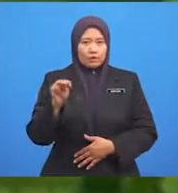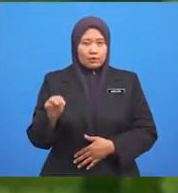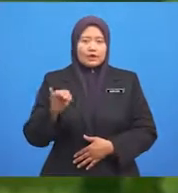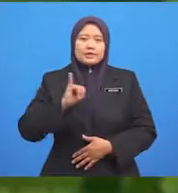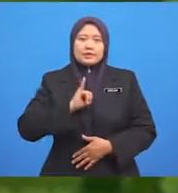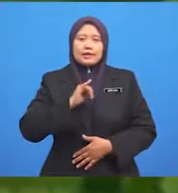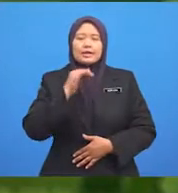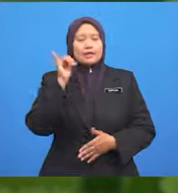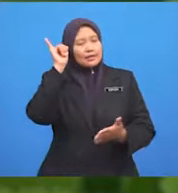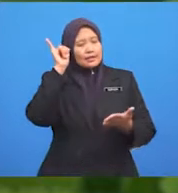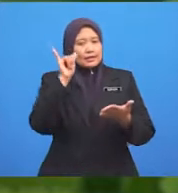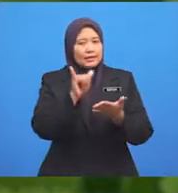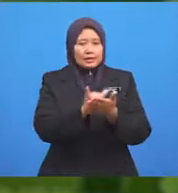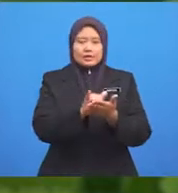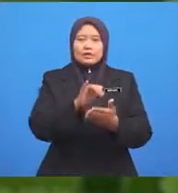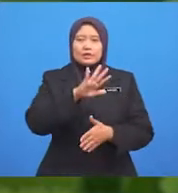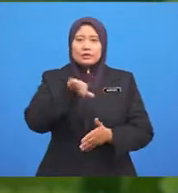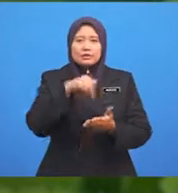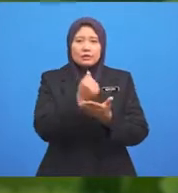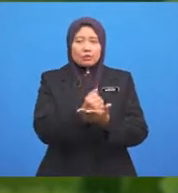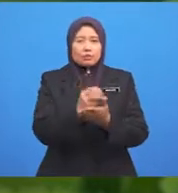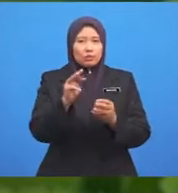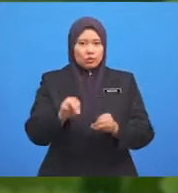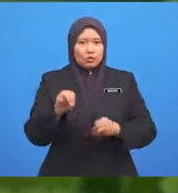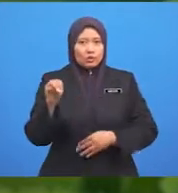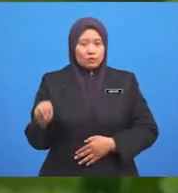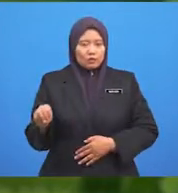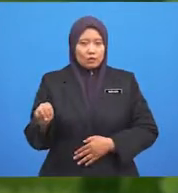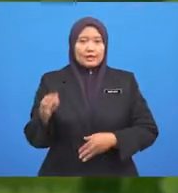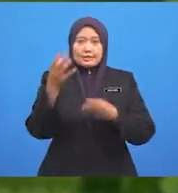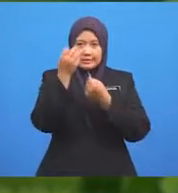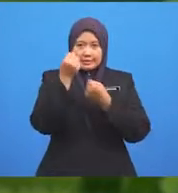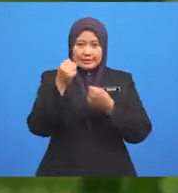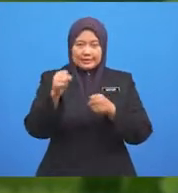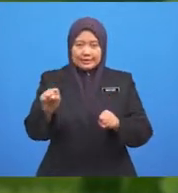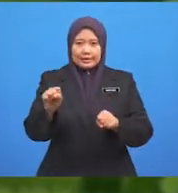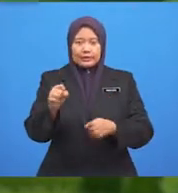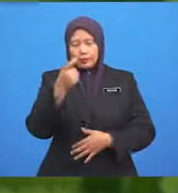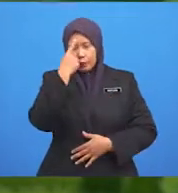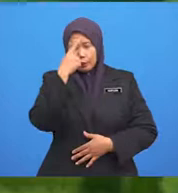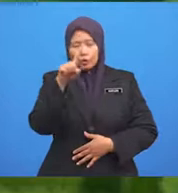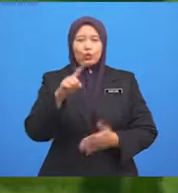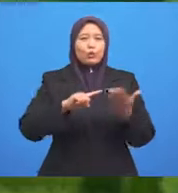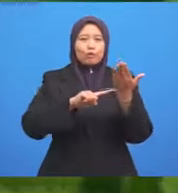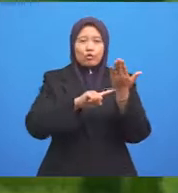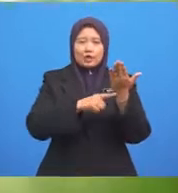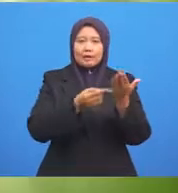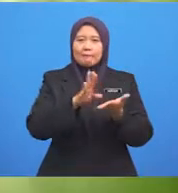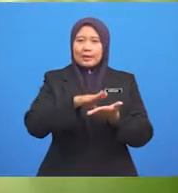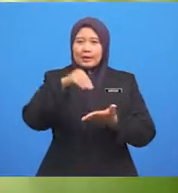Cikgu yakin semua murid telah bersedia untuk memulakan pembelajaran pada hari